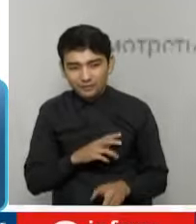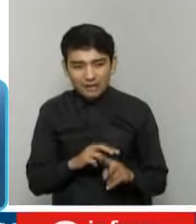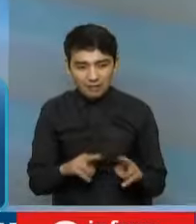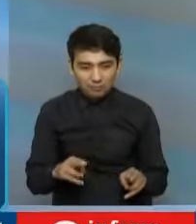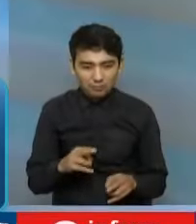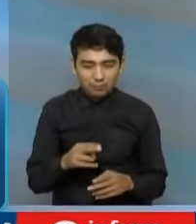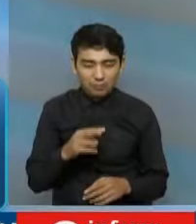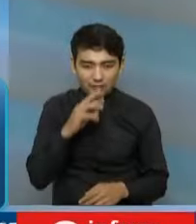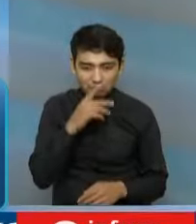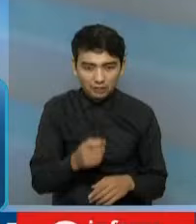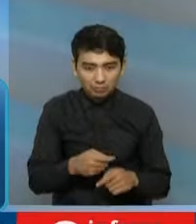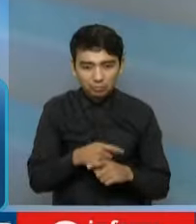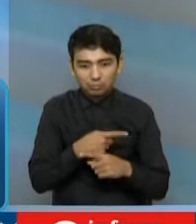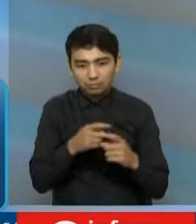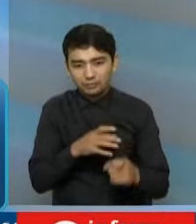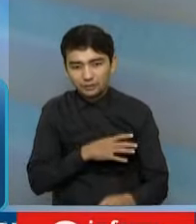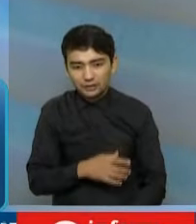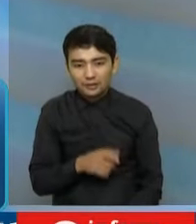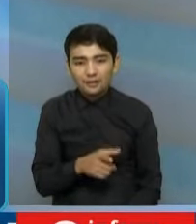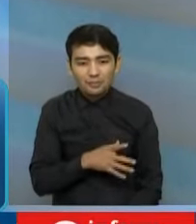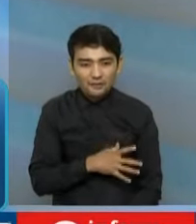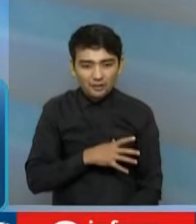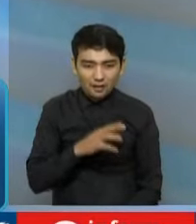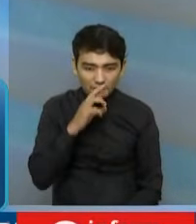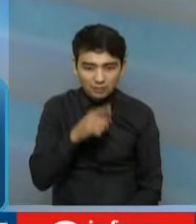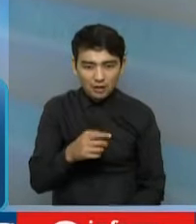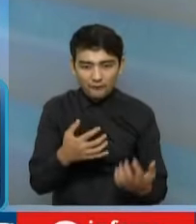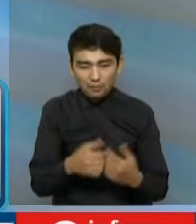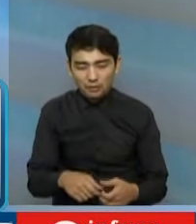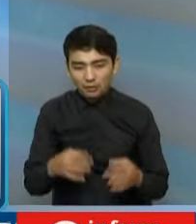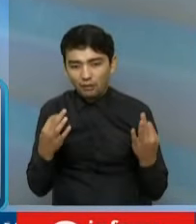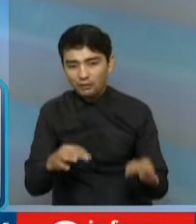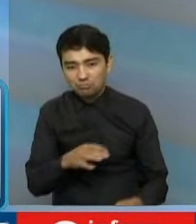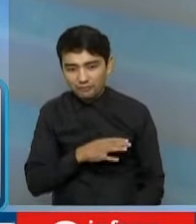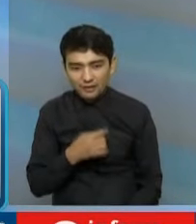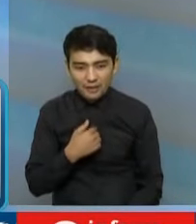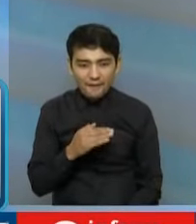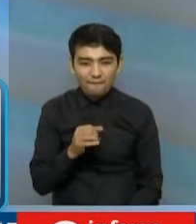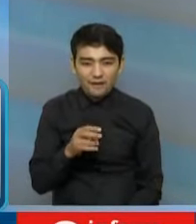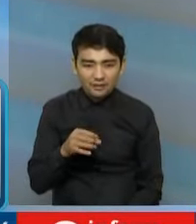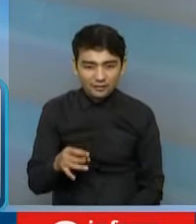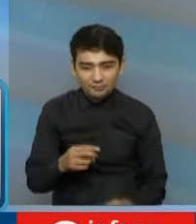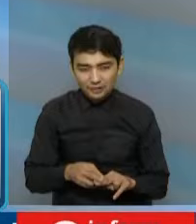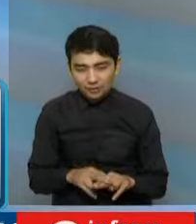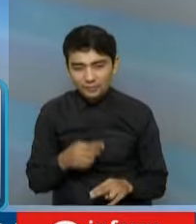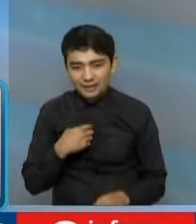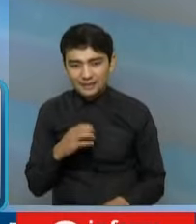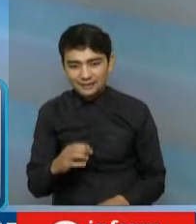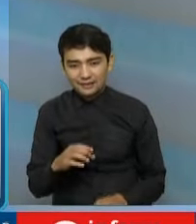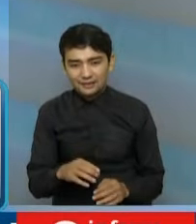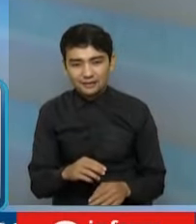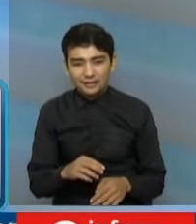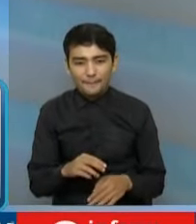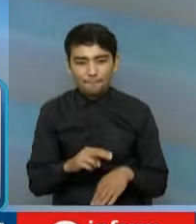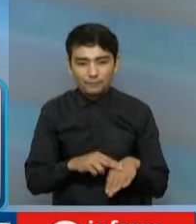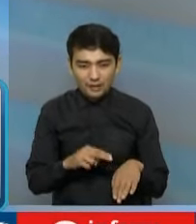сбой. Это бывают всякие ошибки, это бывает то, что оно проходит автоматически. У нас настроены фильтра, также мы активно сотрудничаем с департаментом